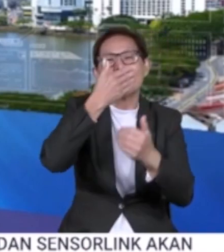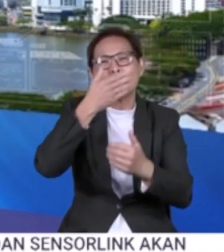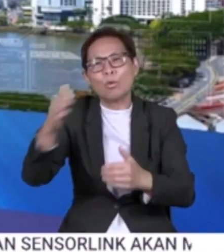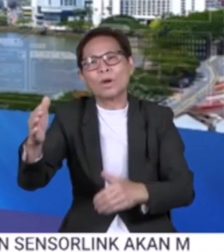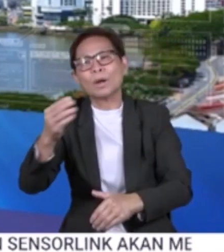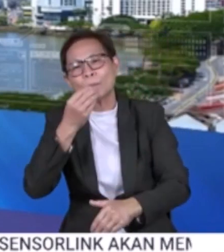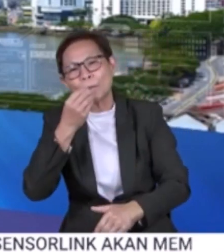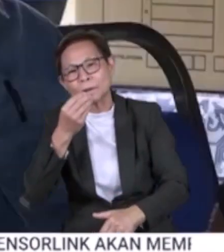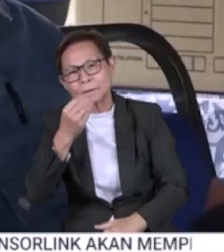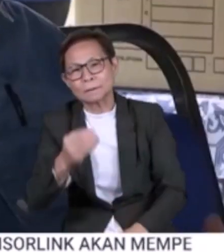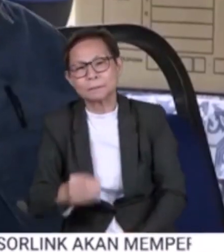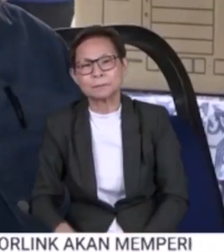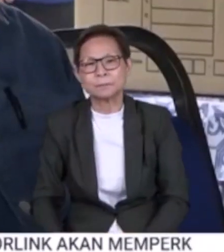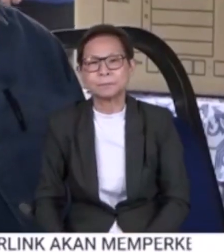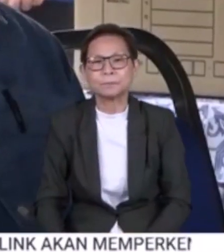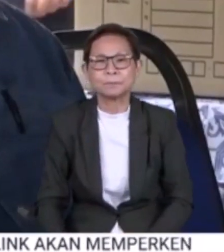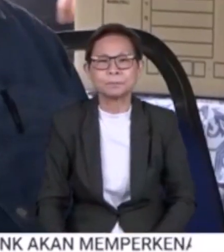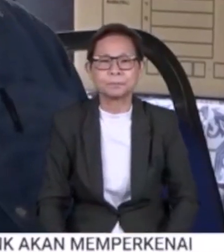puasa